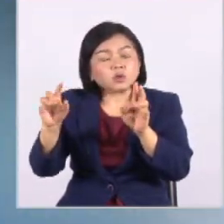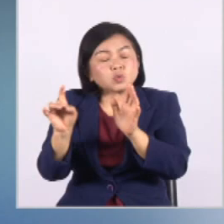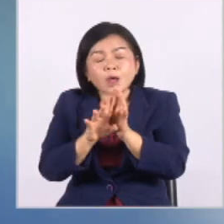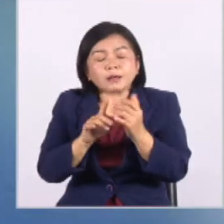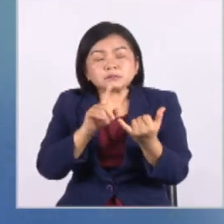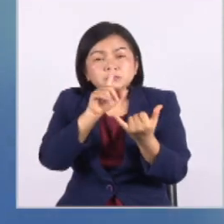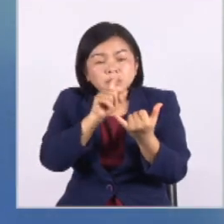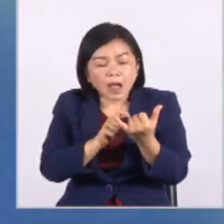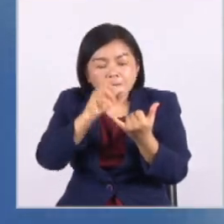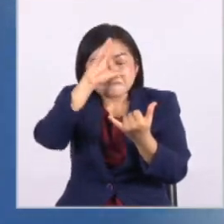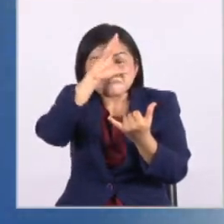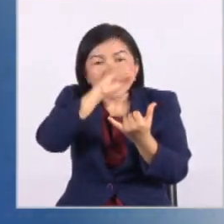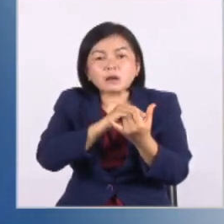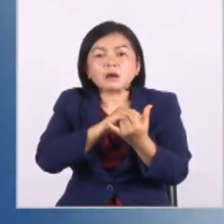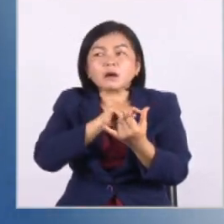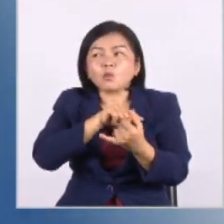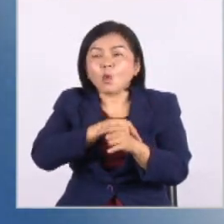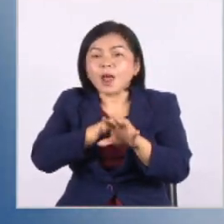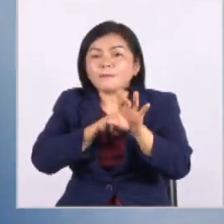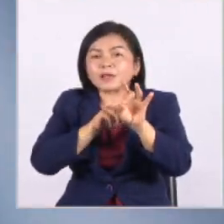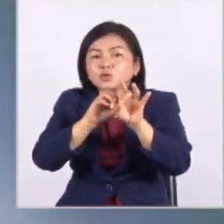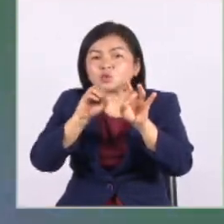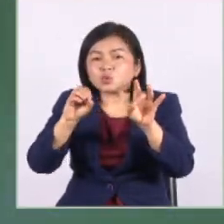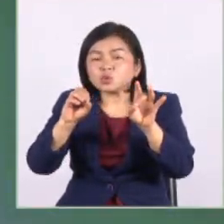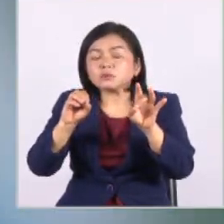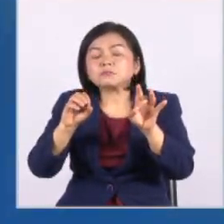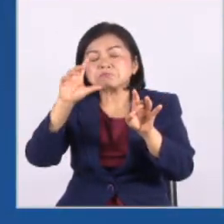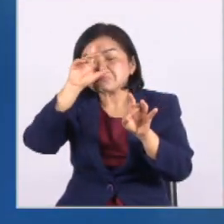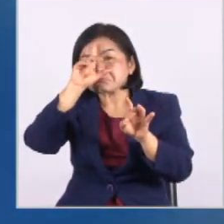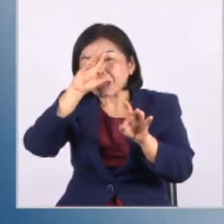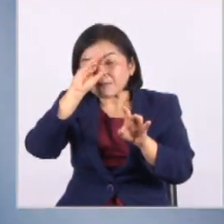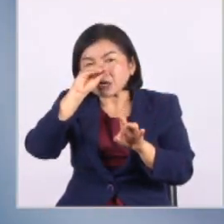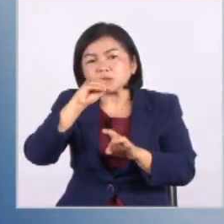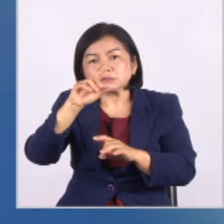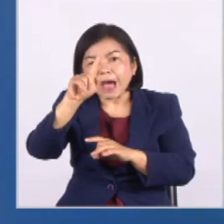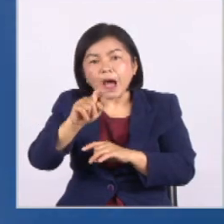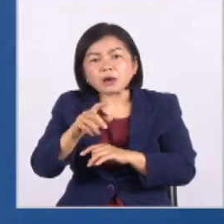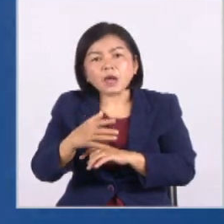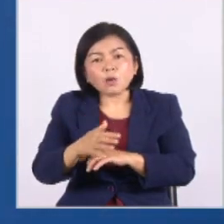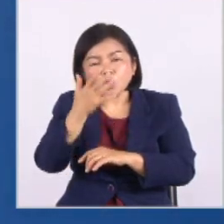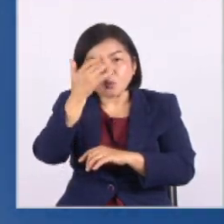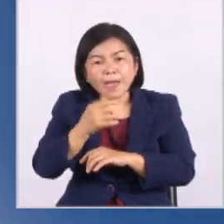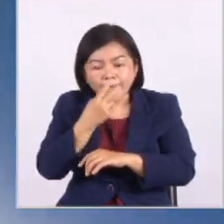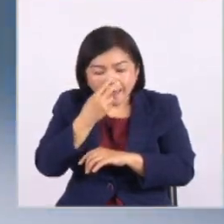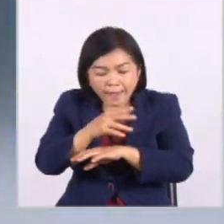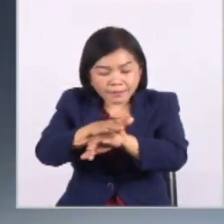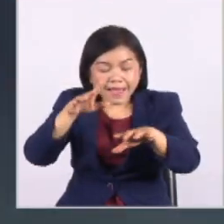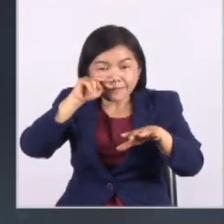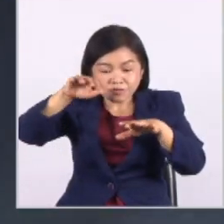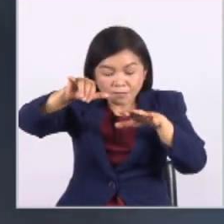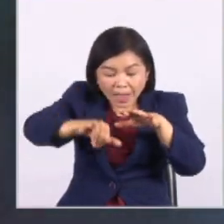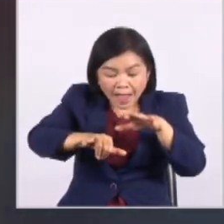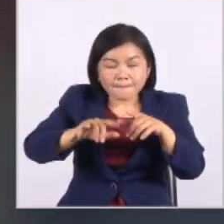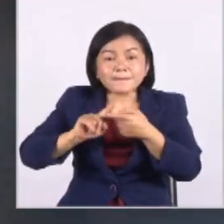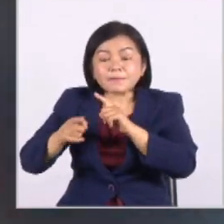ตอน 20:00นของวันที่ 27พฤษภาคมคนเห็นเหตุการณ์เค้าบอกว่าตอนที่มาถึงเนี่ยน้องอยู่ในน้ำแล้วนะคะแล้วก็เห็นว่ามีเพื่อน